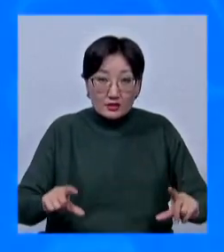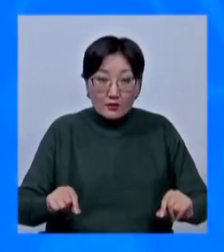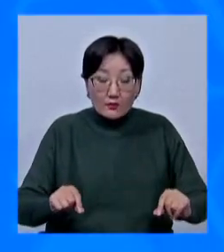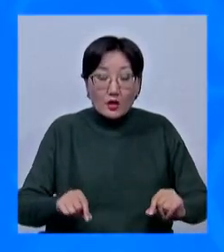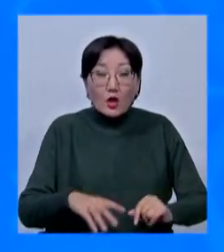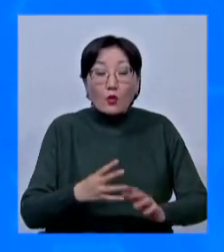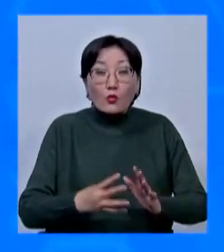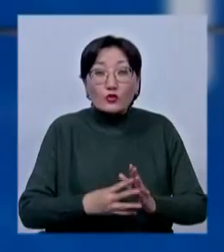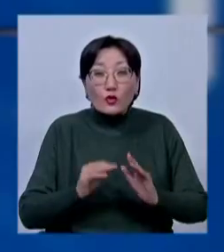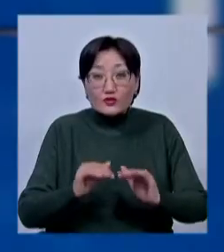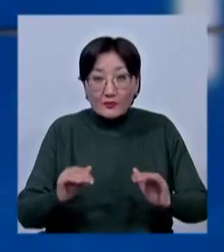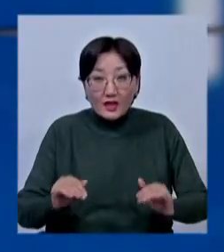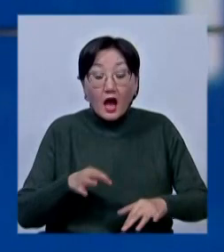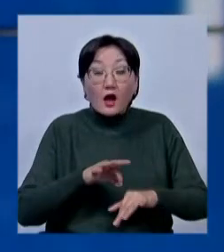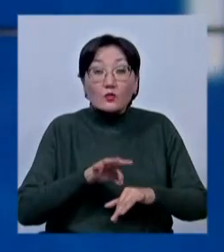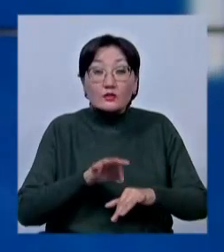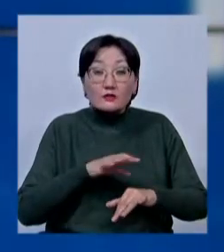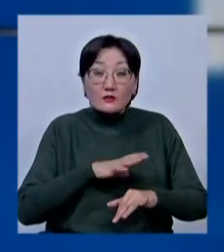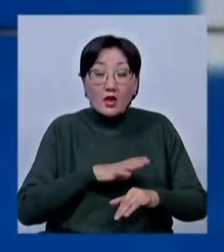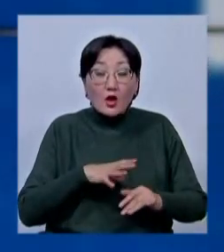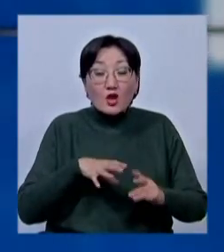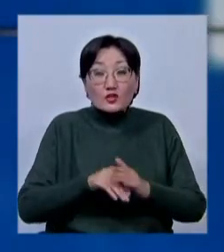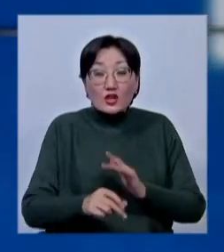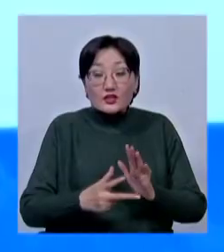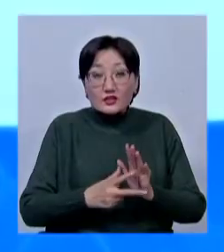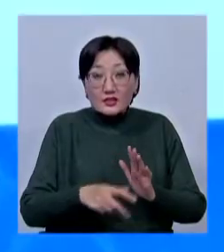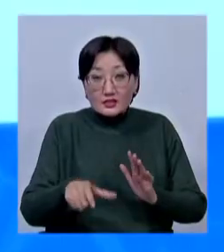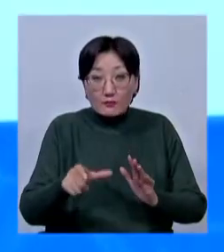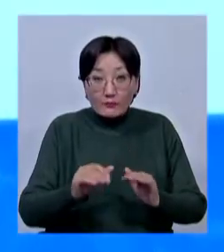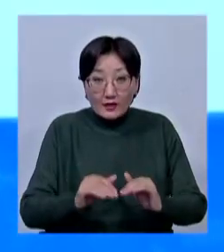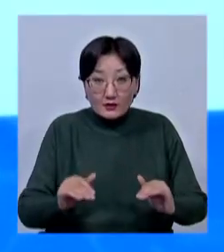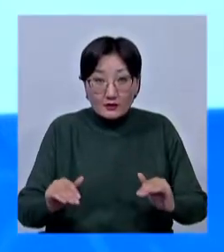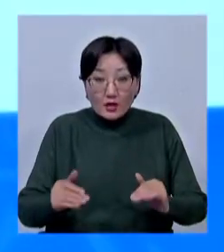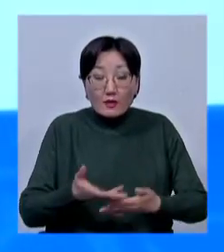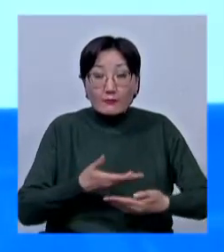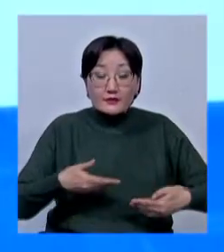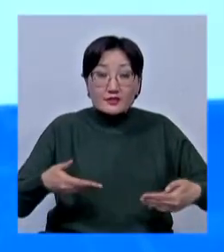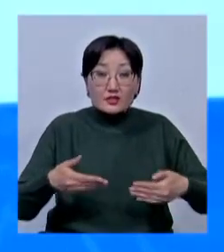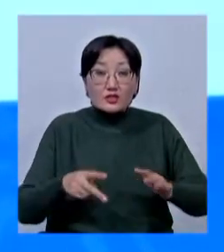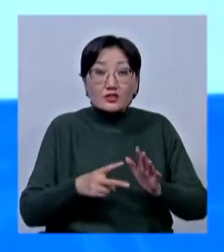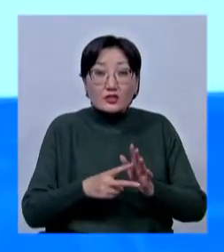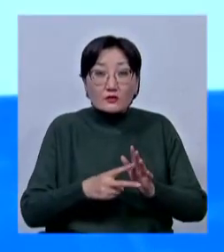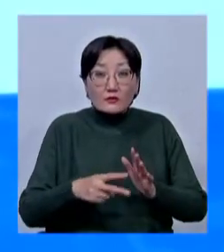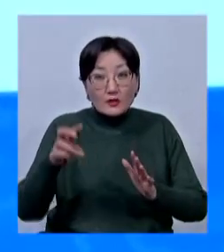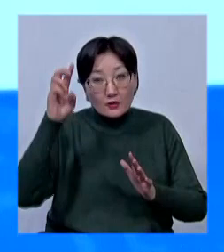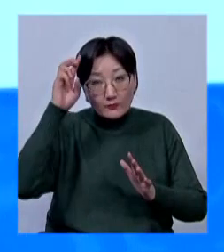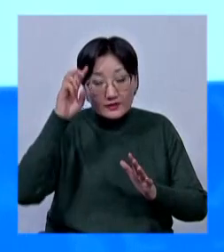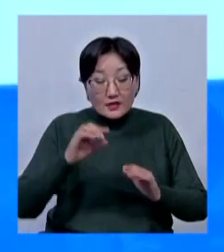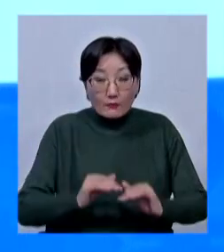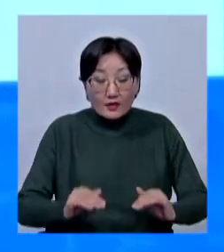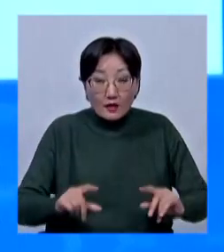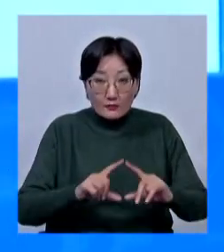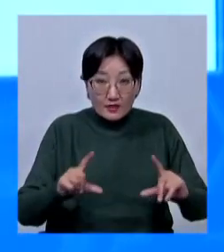16 балабақшада 19 бала ауырды. Оның жаңағы 8-і біздің 7 мемлекеттік балабақшада